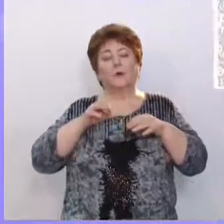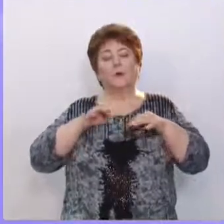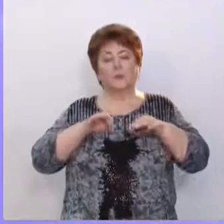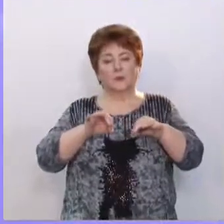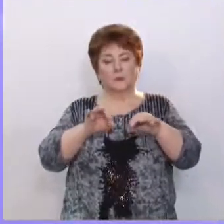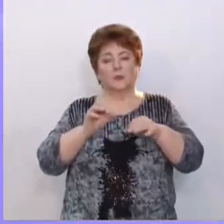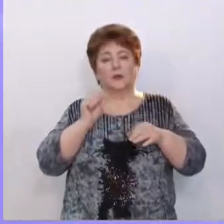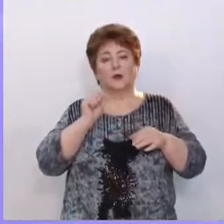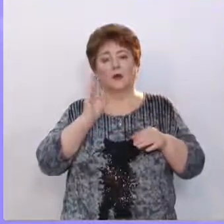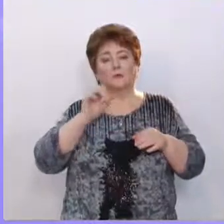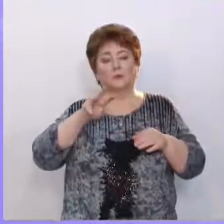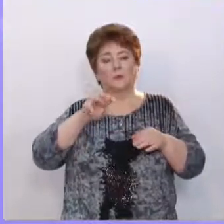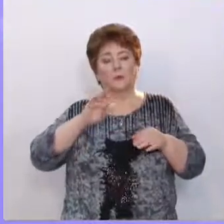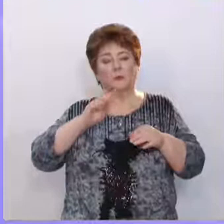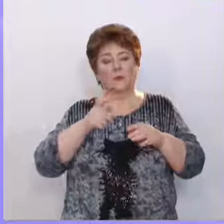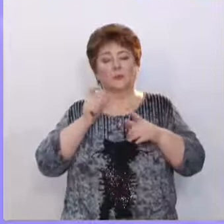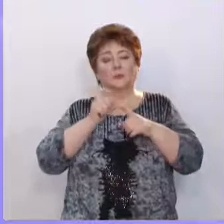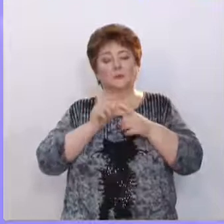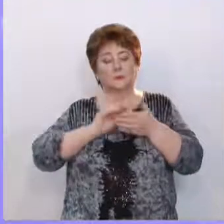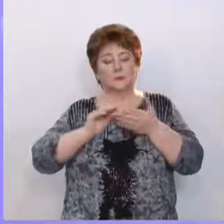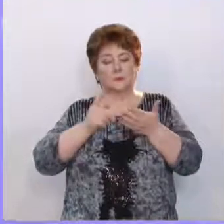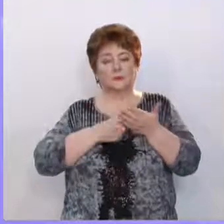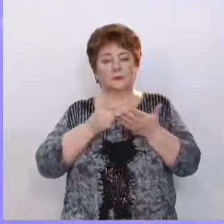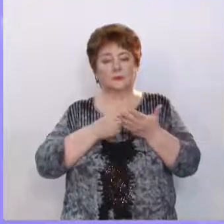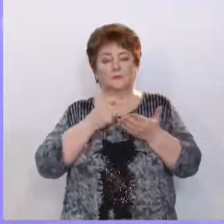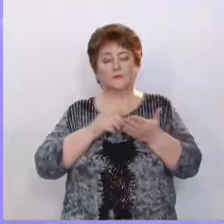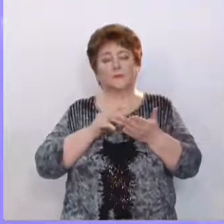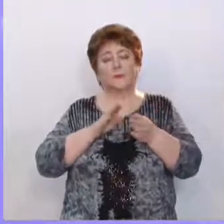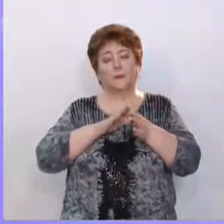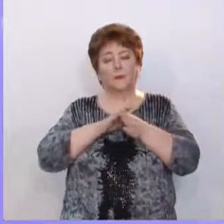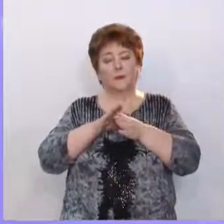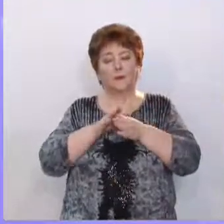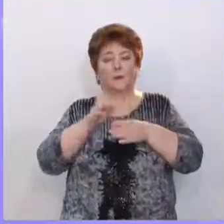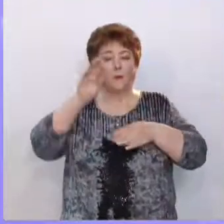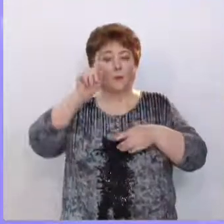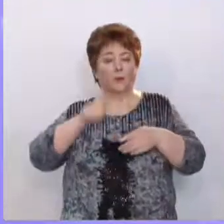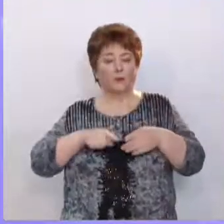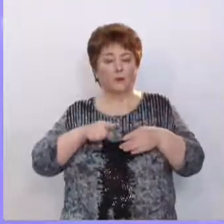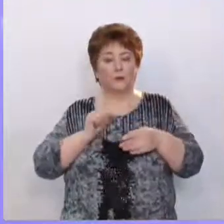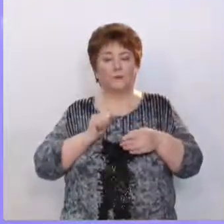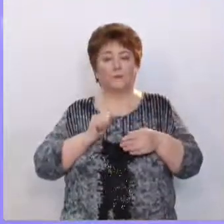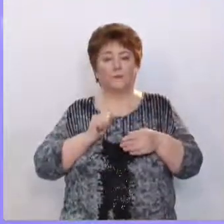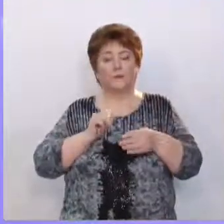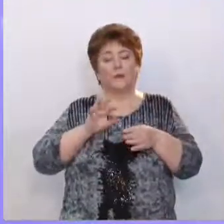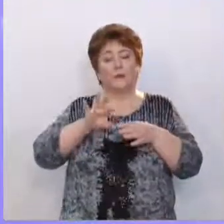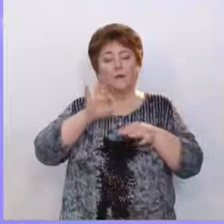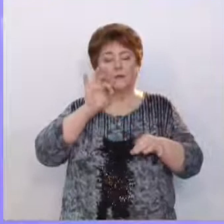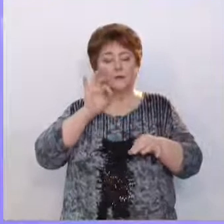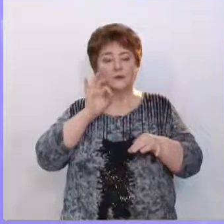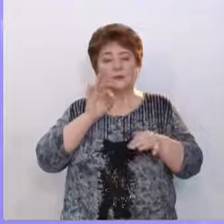Автомобиль. Запишите слово в тетрадь. Поставьте ударение.